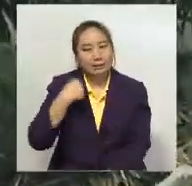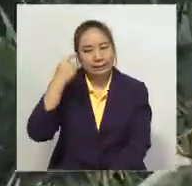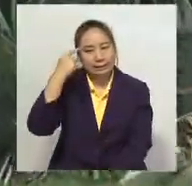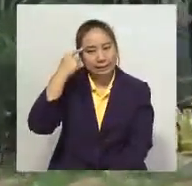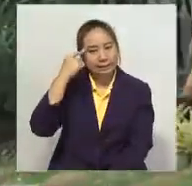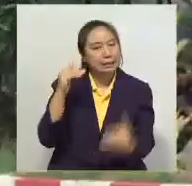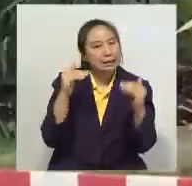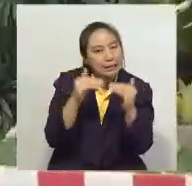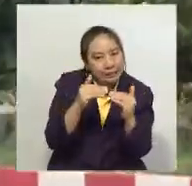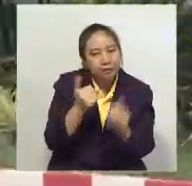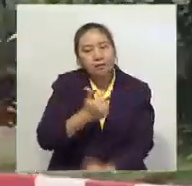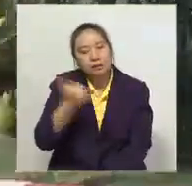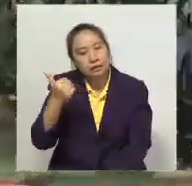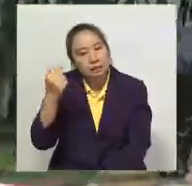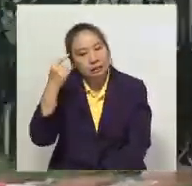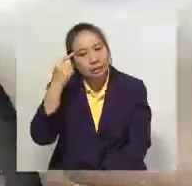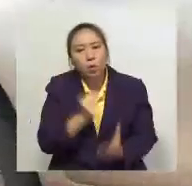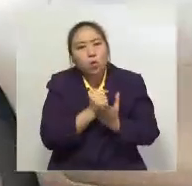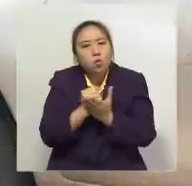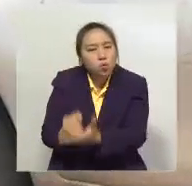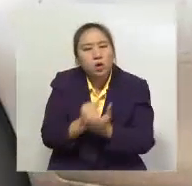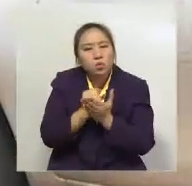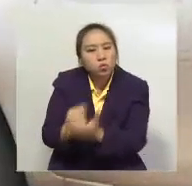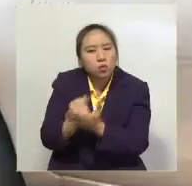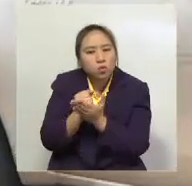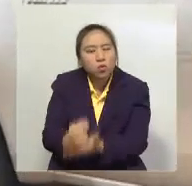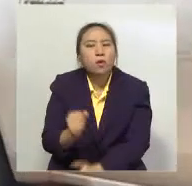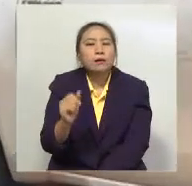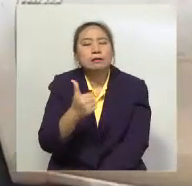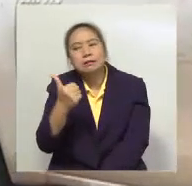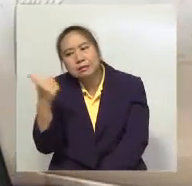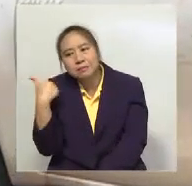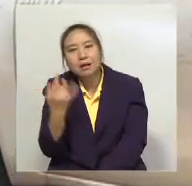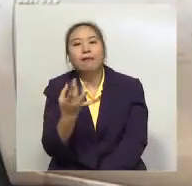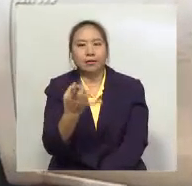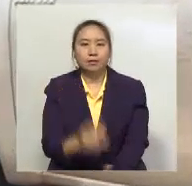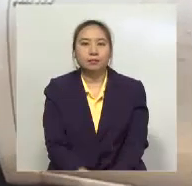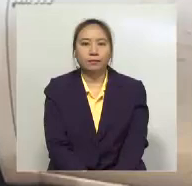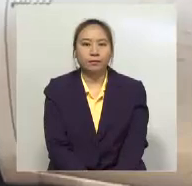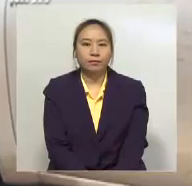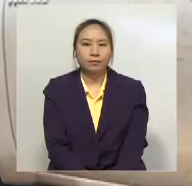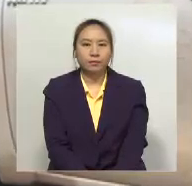ในเรื่องของสิทธิ์ด้านอื่นๆว่าสามารถช่วยเหลืออะไรได้บ้างมากนอกเหนือจากนี้อีกครับ